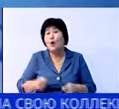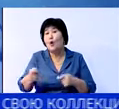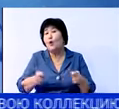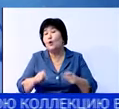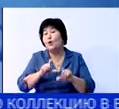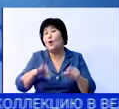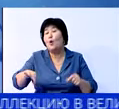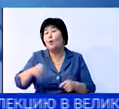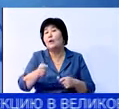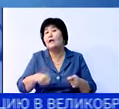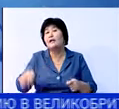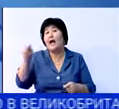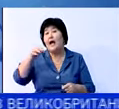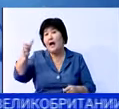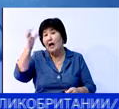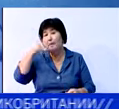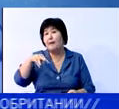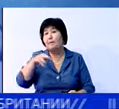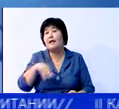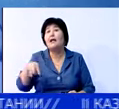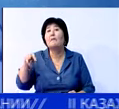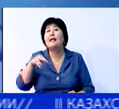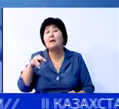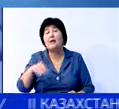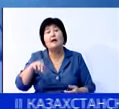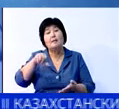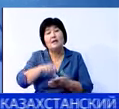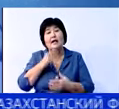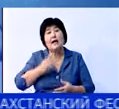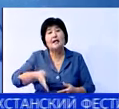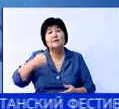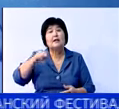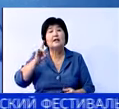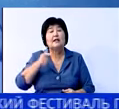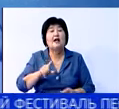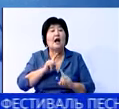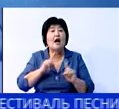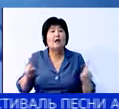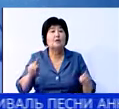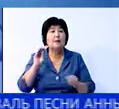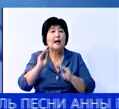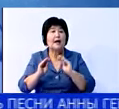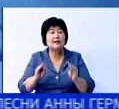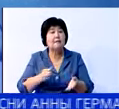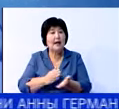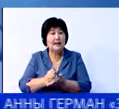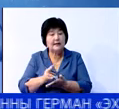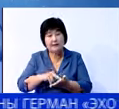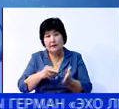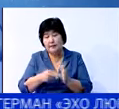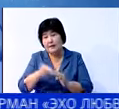Руководитель областного управления образования Майра Мелдебекова провела семинар-тренинг «Особенности составления стратегического